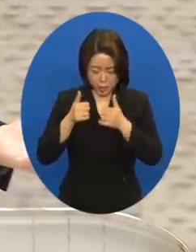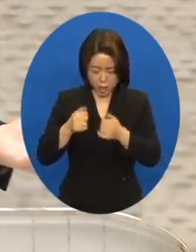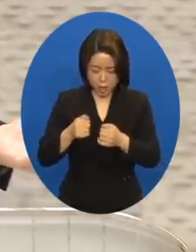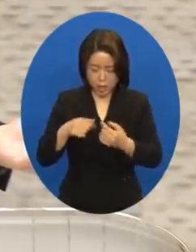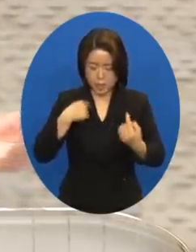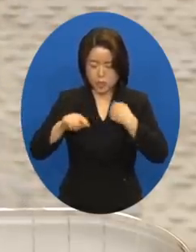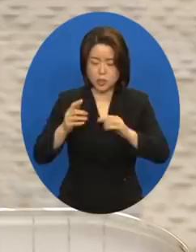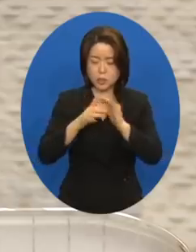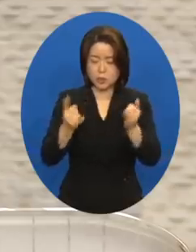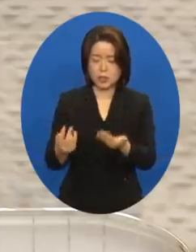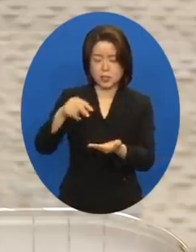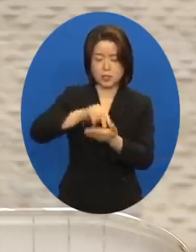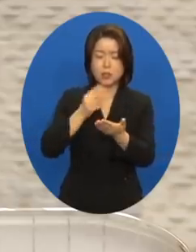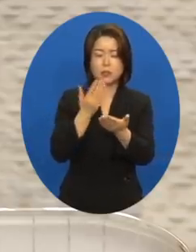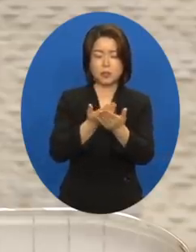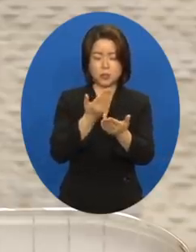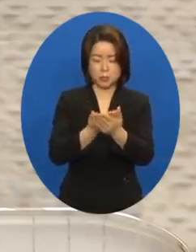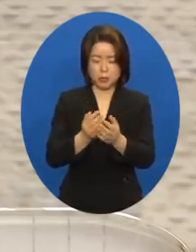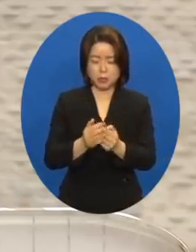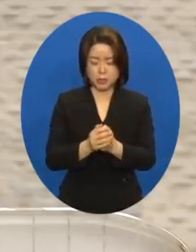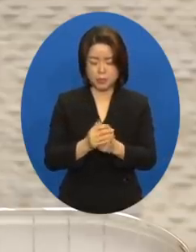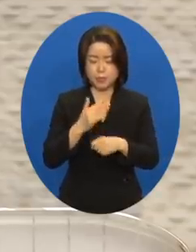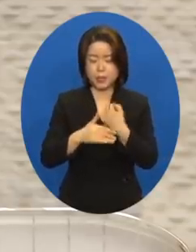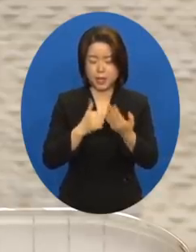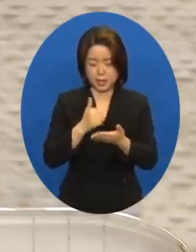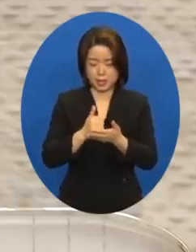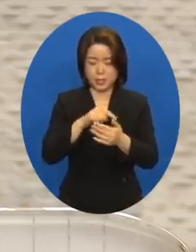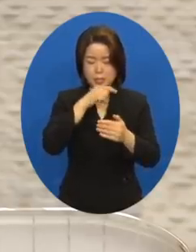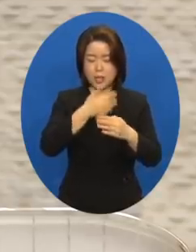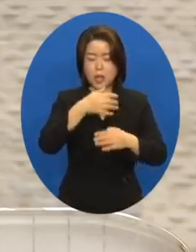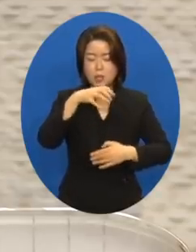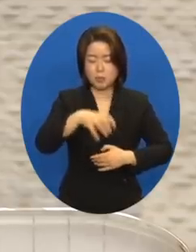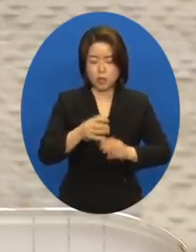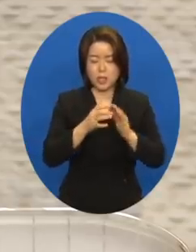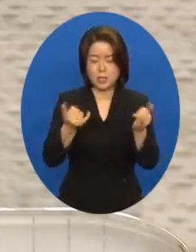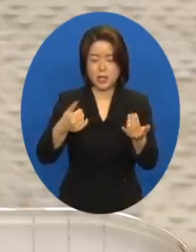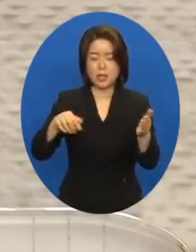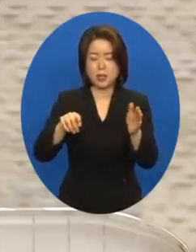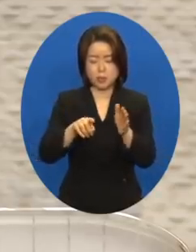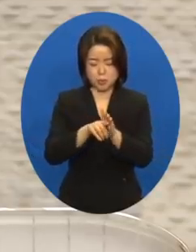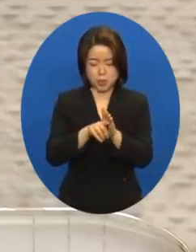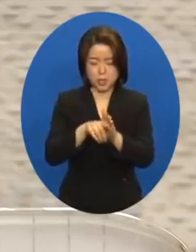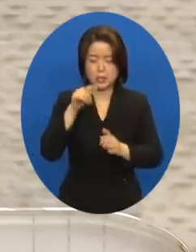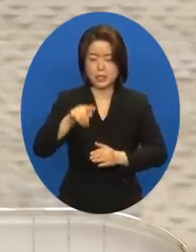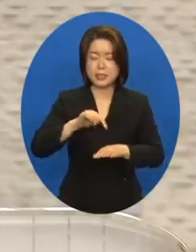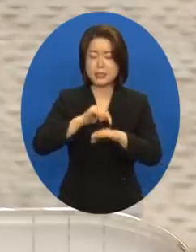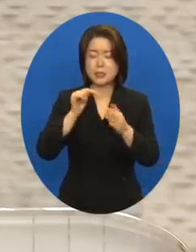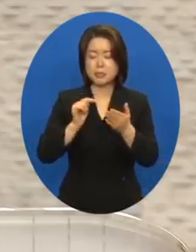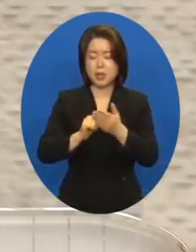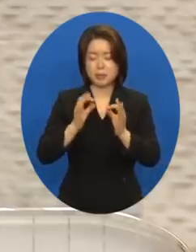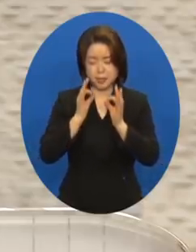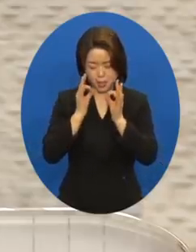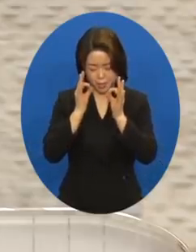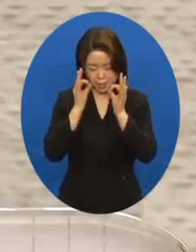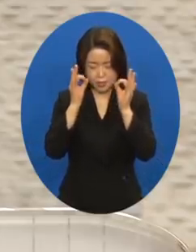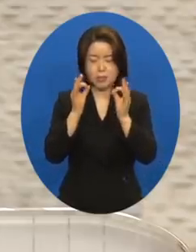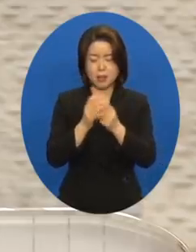하소서 하나님 북한 주민들을 위한 그 마음에 간절함